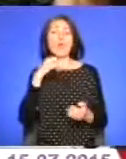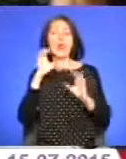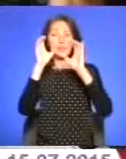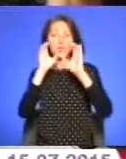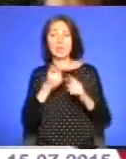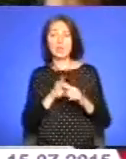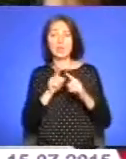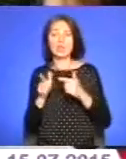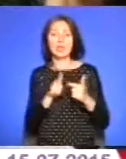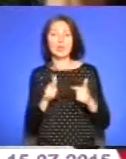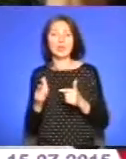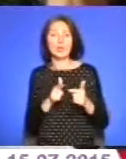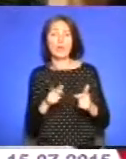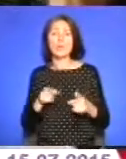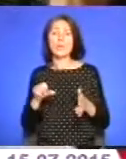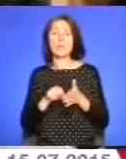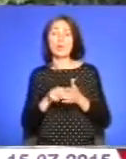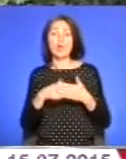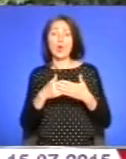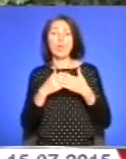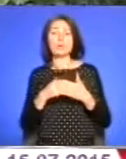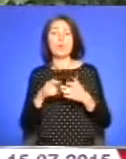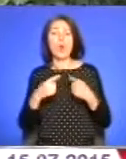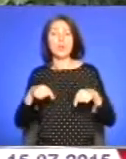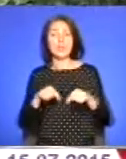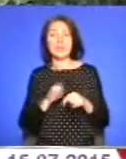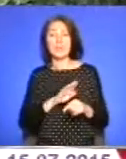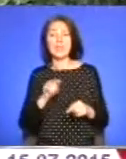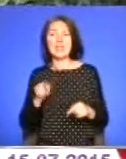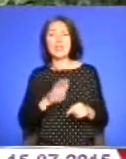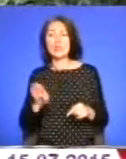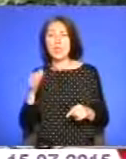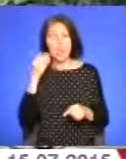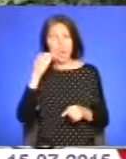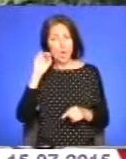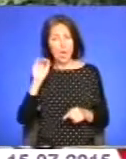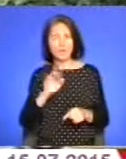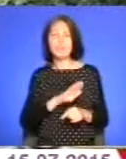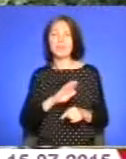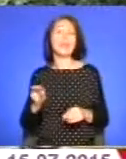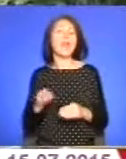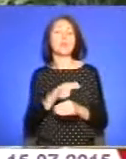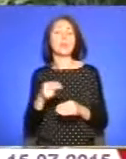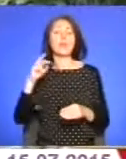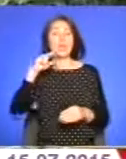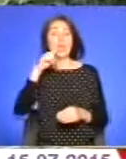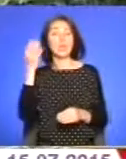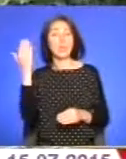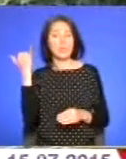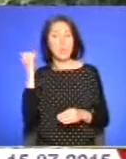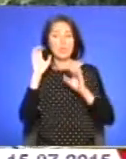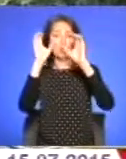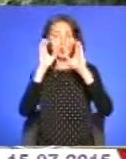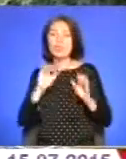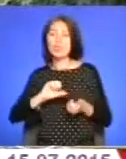підготували представники громадських організацій. Не те, що не покращує і не виправляє помилки попереднього закону,